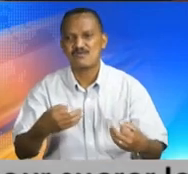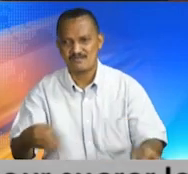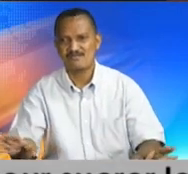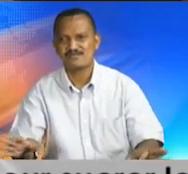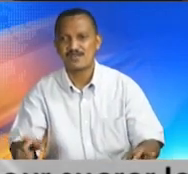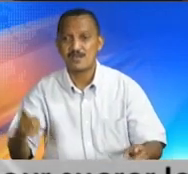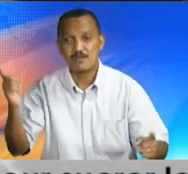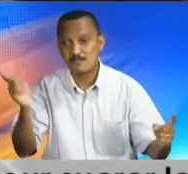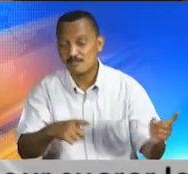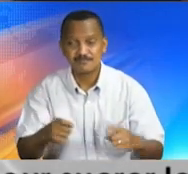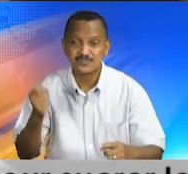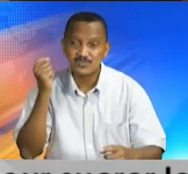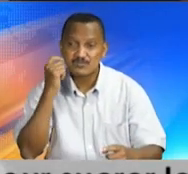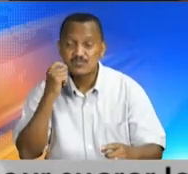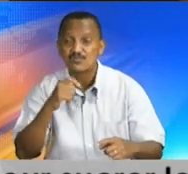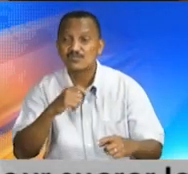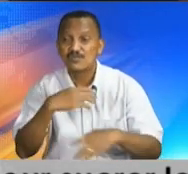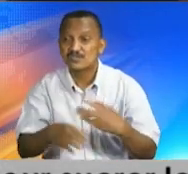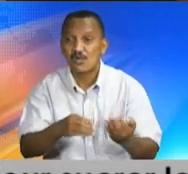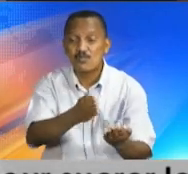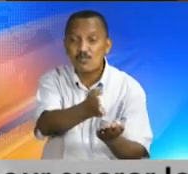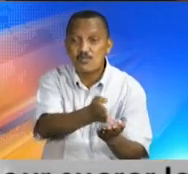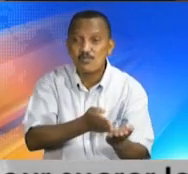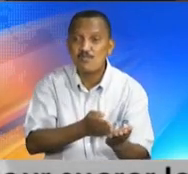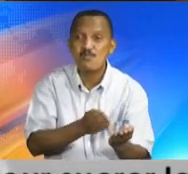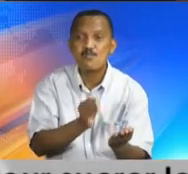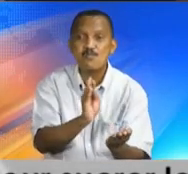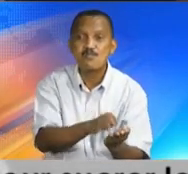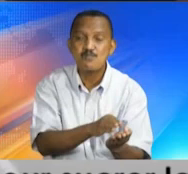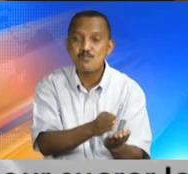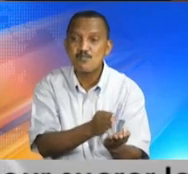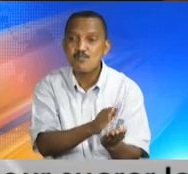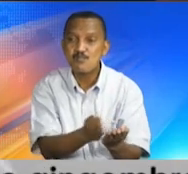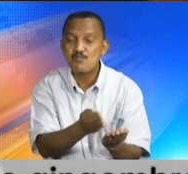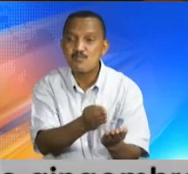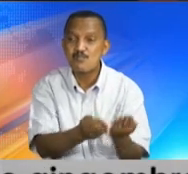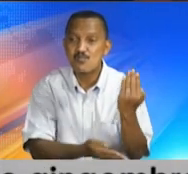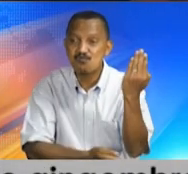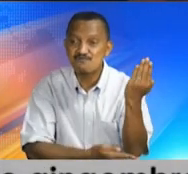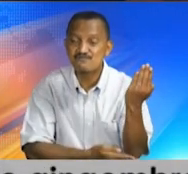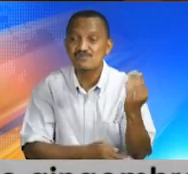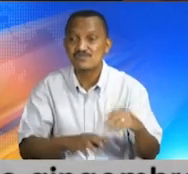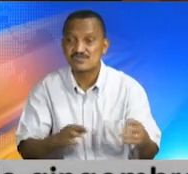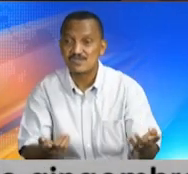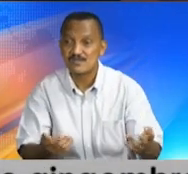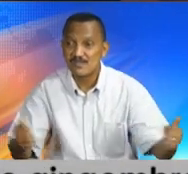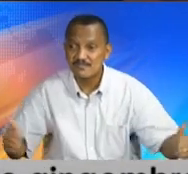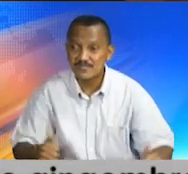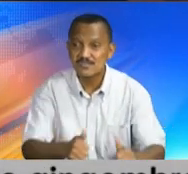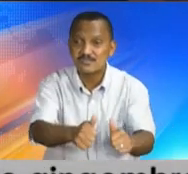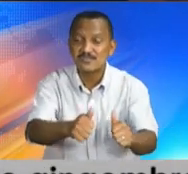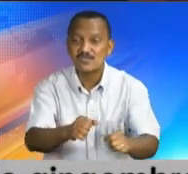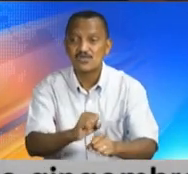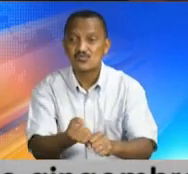fampihinana telefaony e, atao amin'ny mofo, atao amamina dite sotran'izany, fa izao izany izao ampiarahana amin'ilay